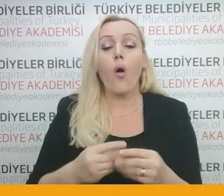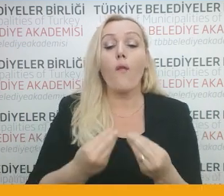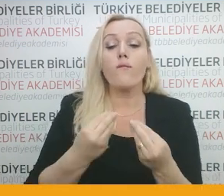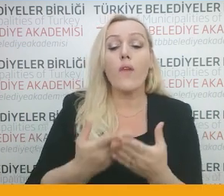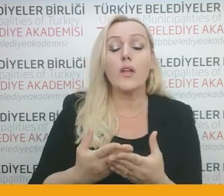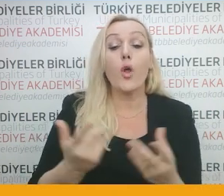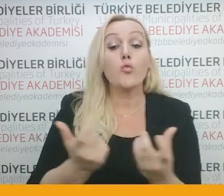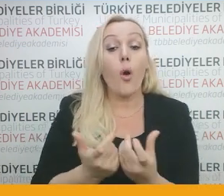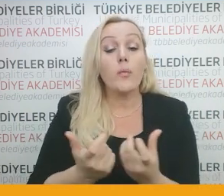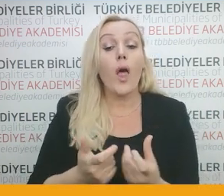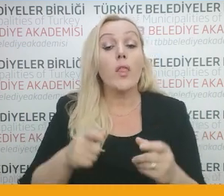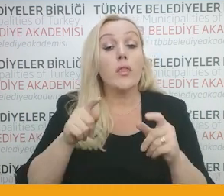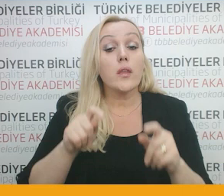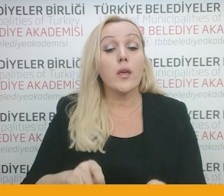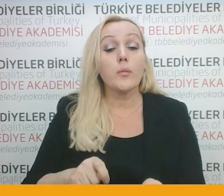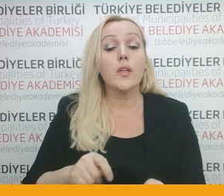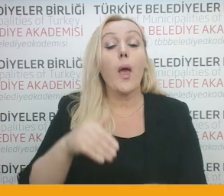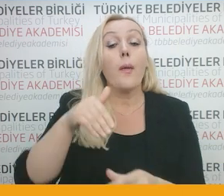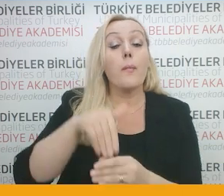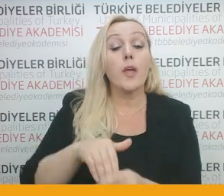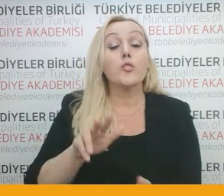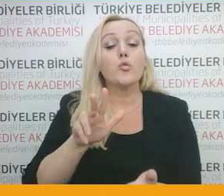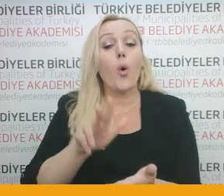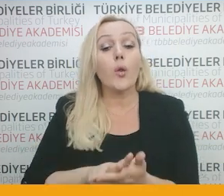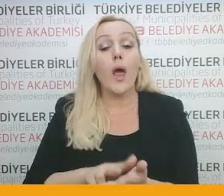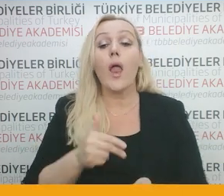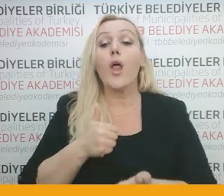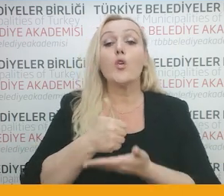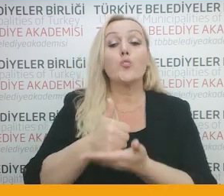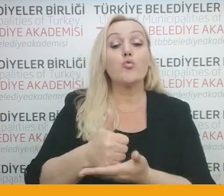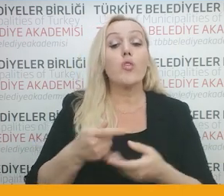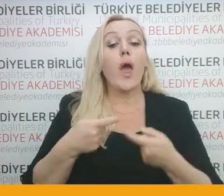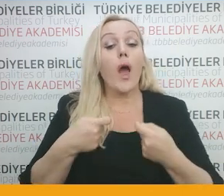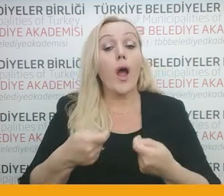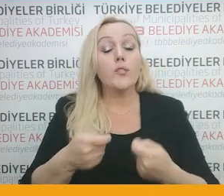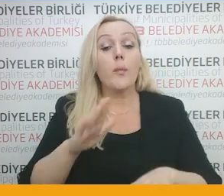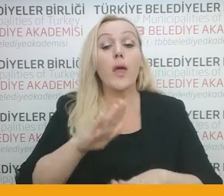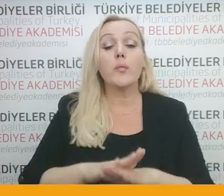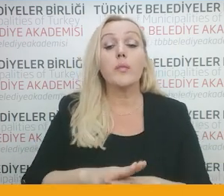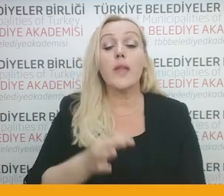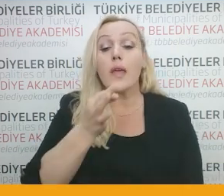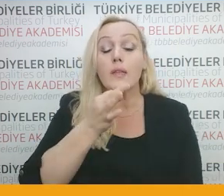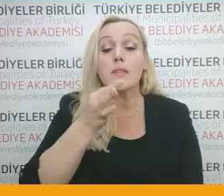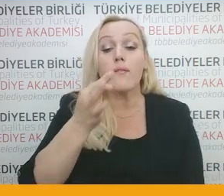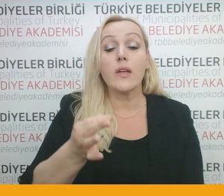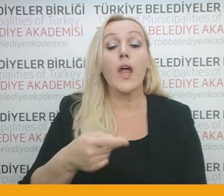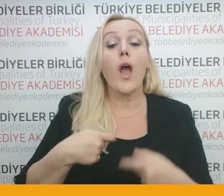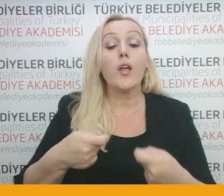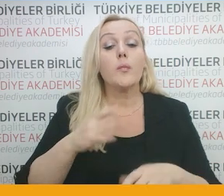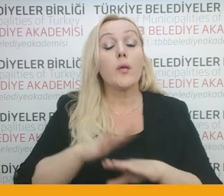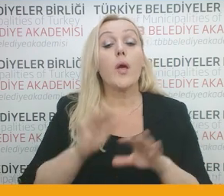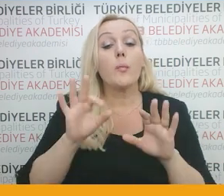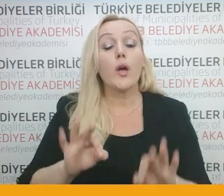tekrar meclise gelir. Meclis bunu onaylar ve bütçe harcama yapılmasına izin verir, harcamalar yapılmaya başlar